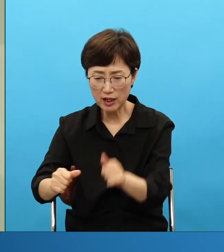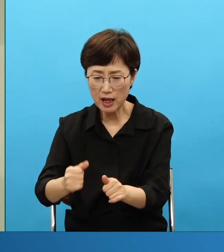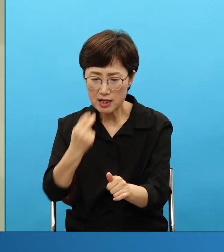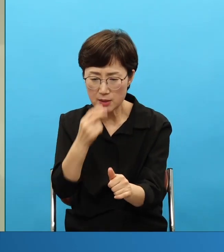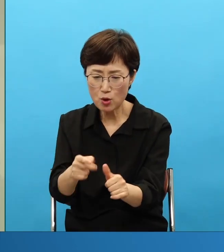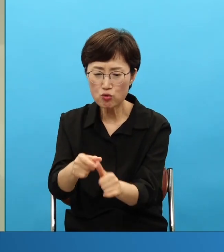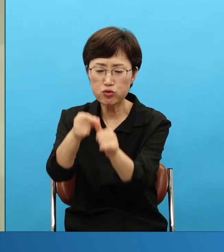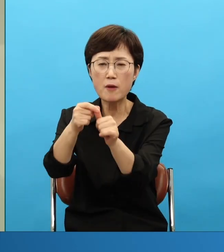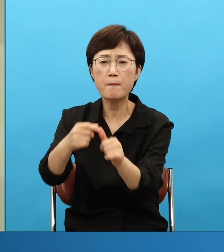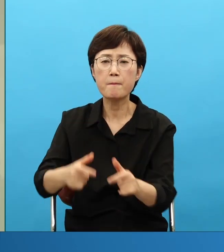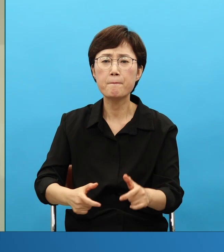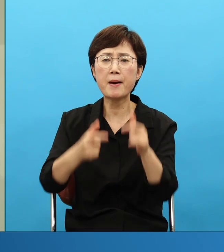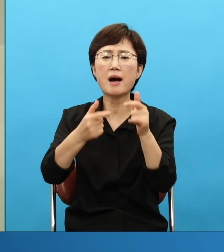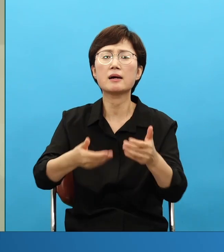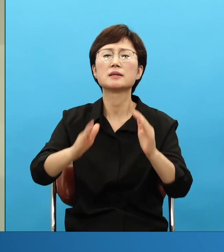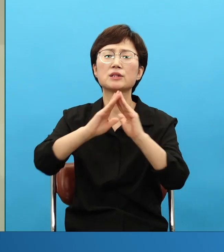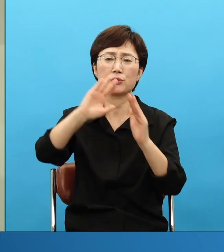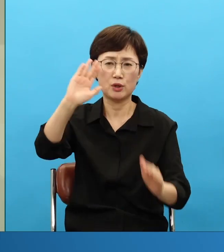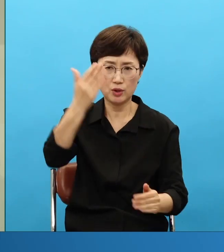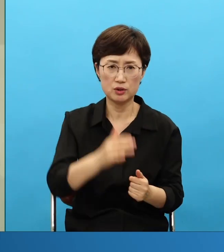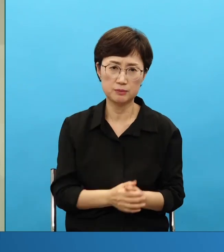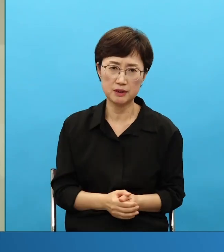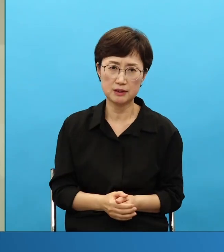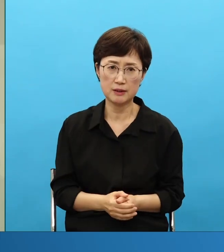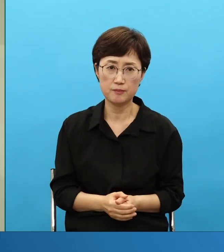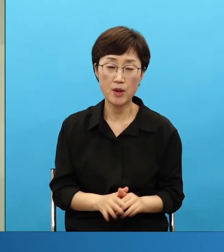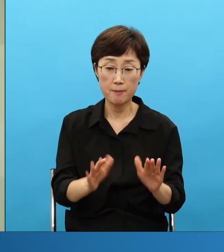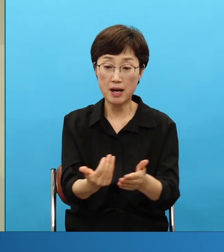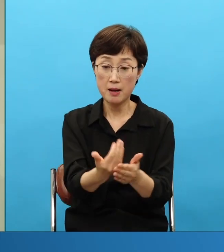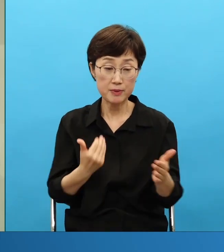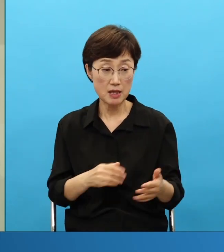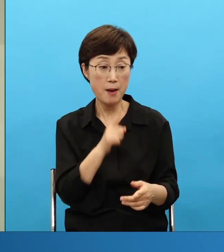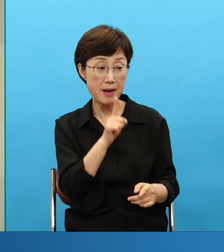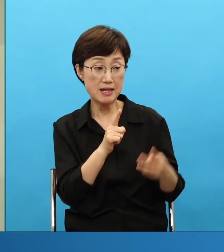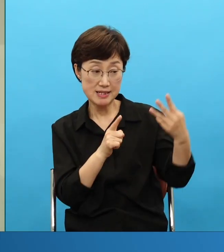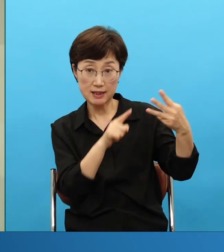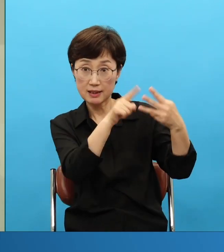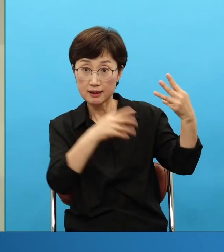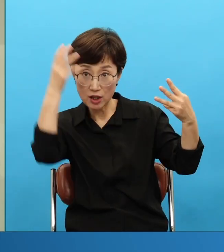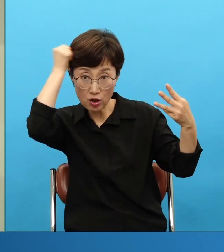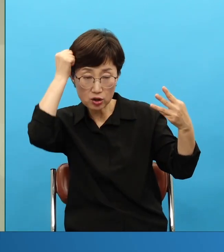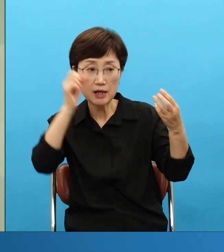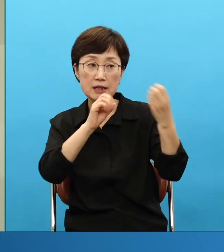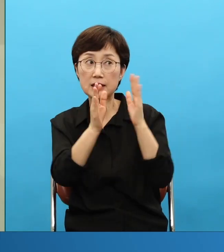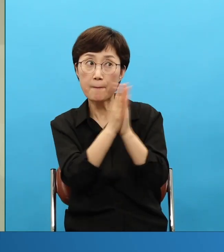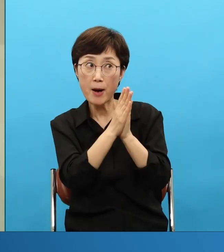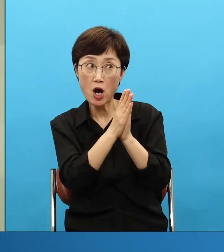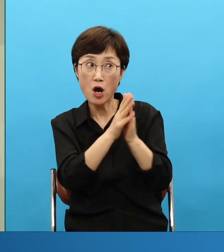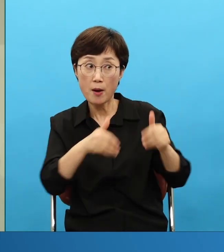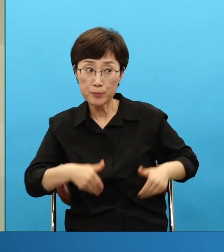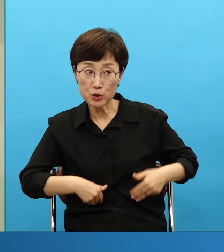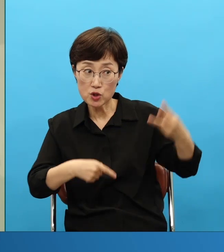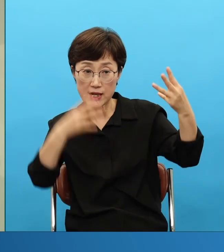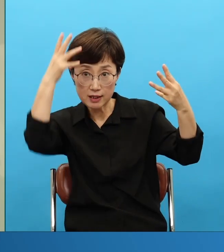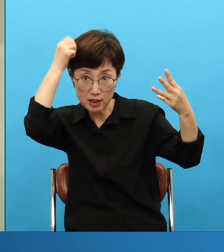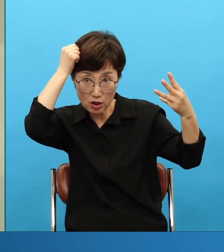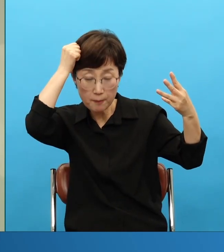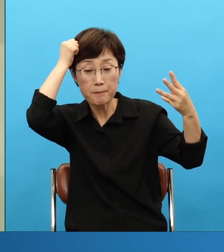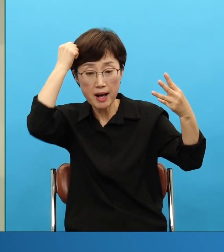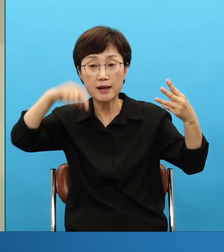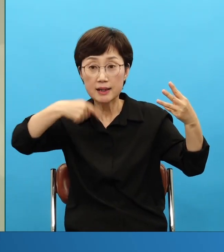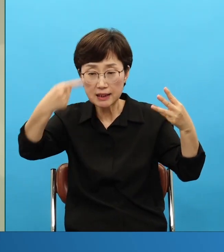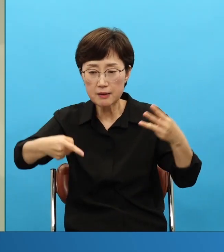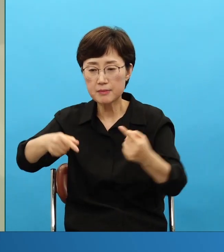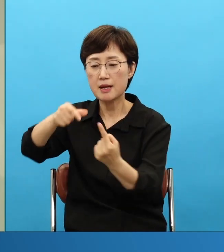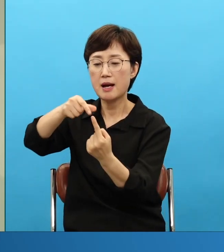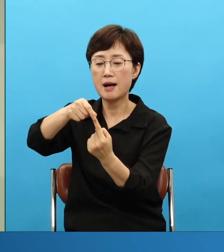next generation. 세 가지입니다. It's those three things. 응답은 조건 서론에서 얘기했고요. 여러분 어떤 망대를 세워야 되느냐? 운명을 뒤바꾸는 That we 망대를. have the